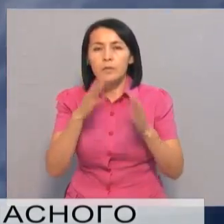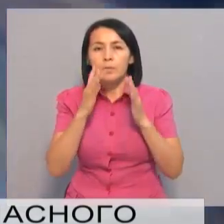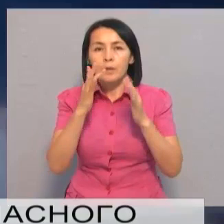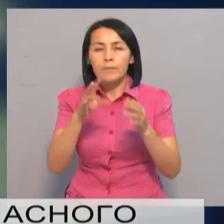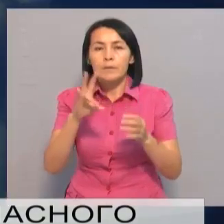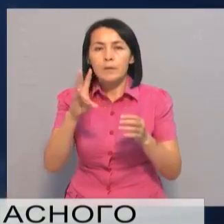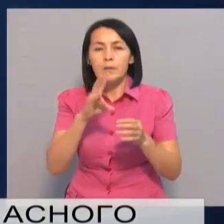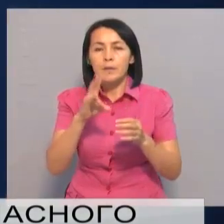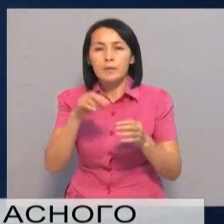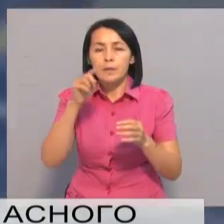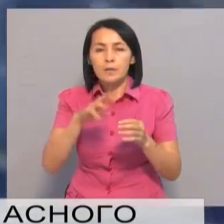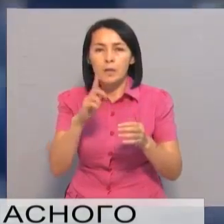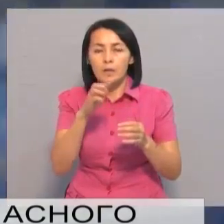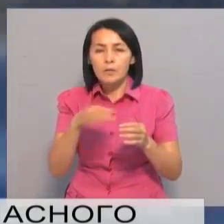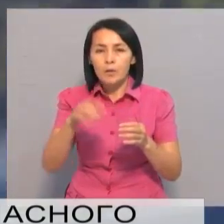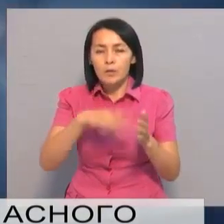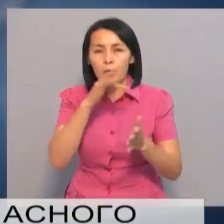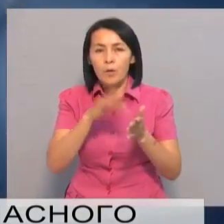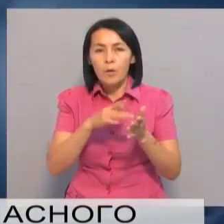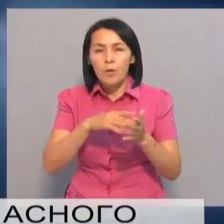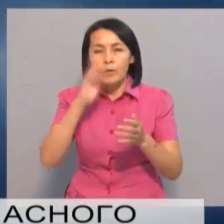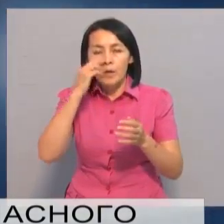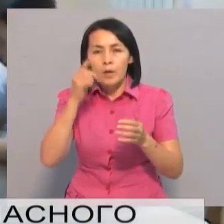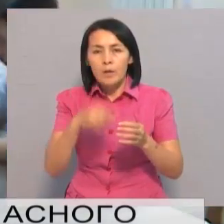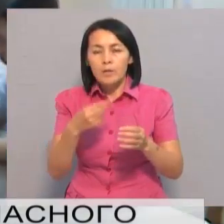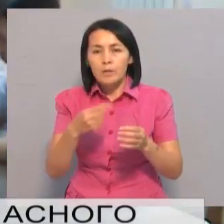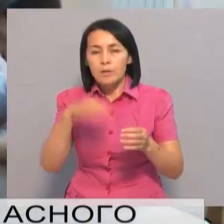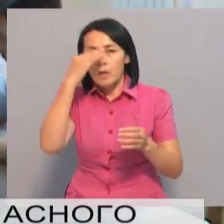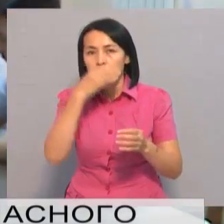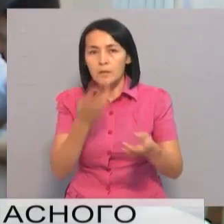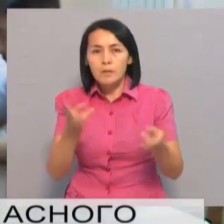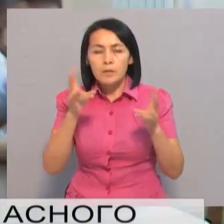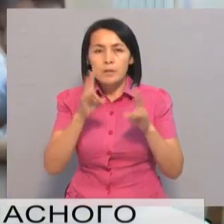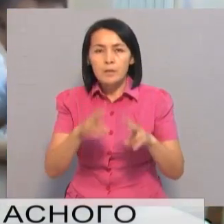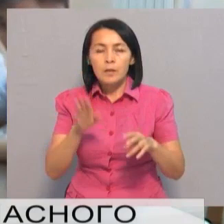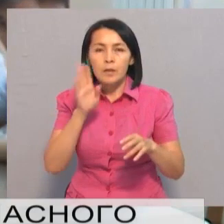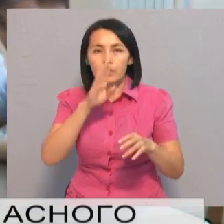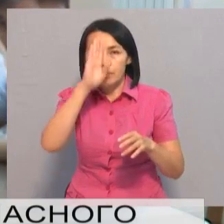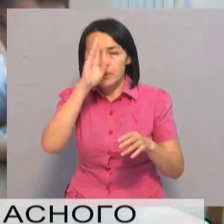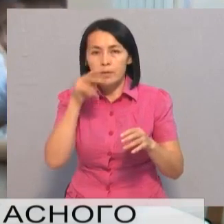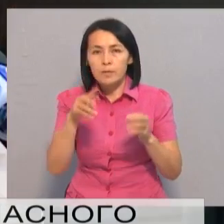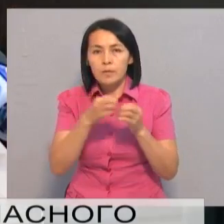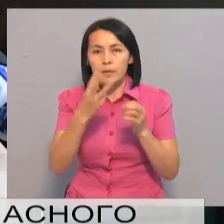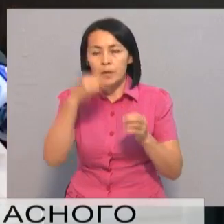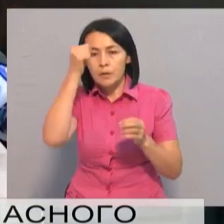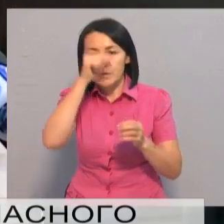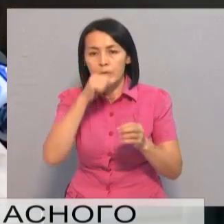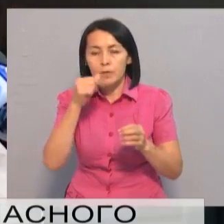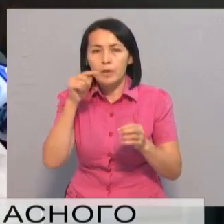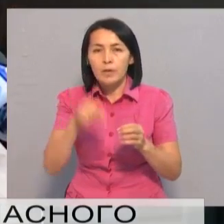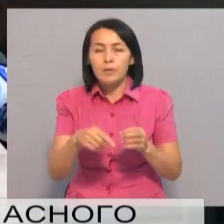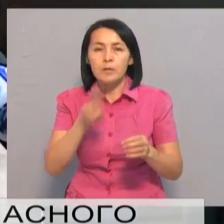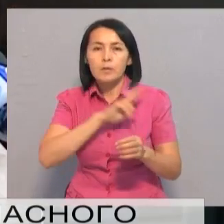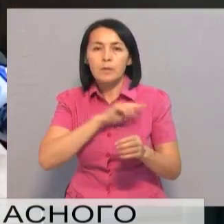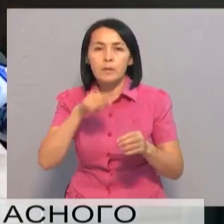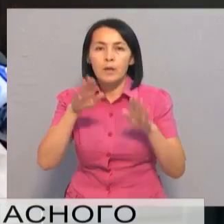проспекту Назарбаева, Каратауский район города Шымкент, без присмотра родителей купался мальчик 2013 года рождения,